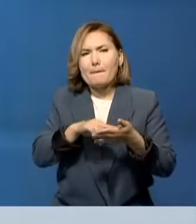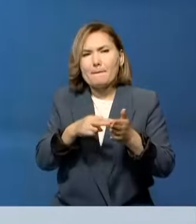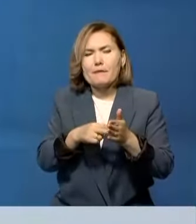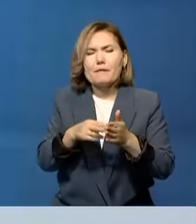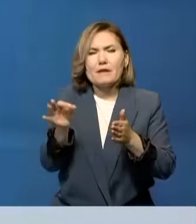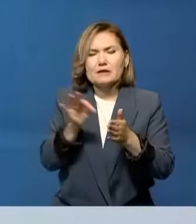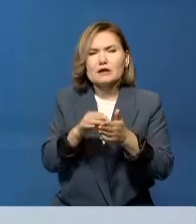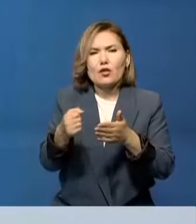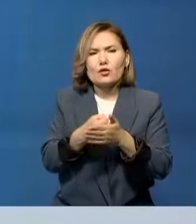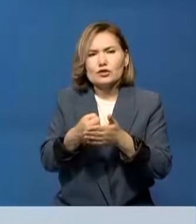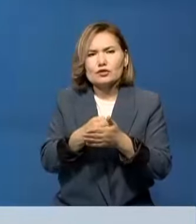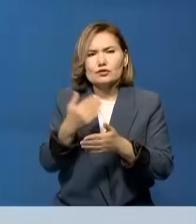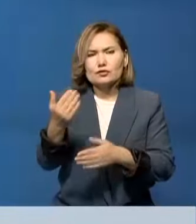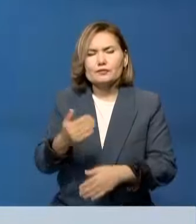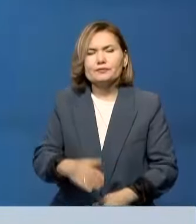қол жеткізу.